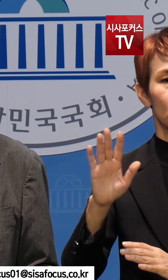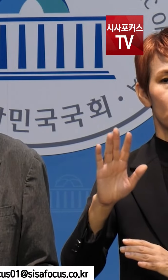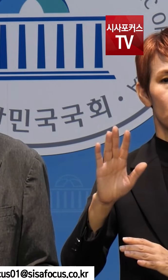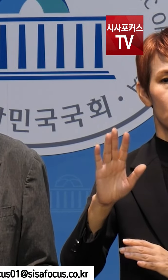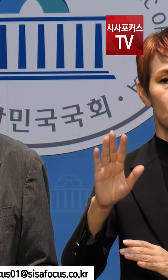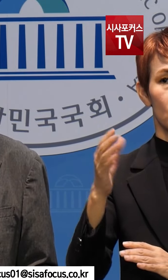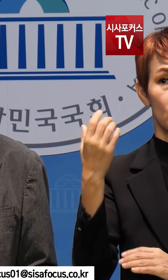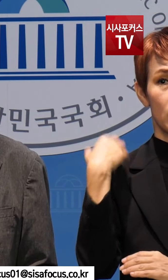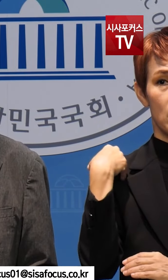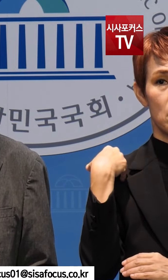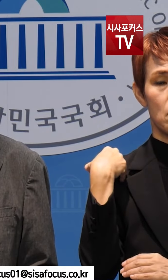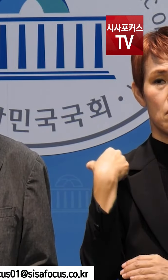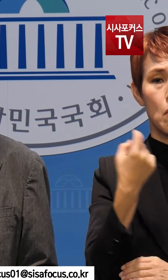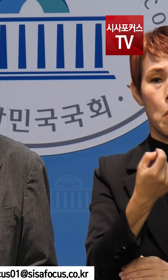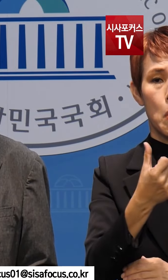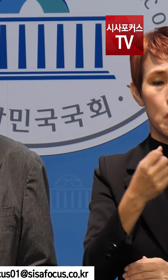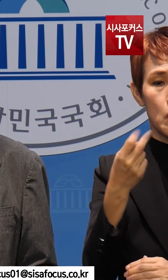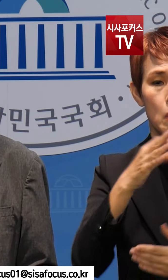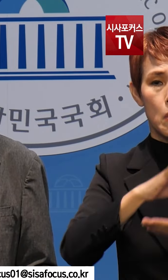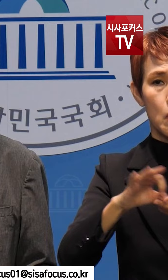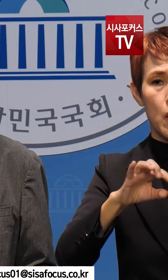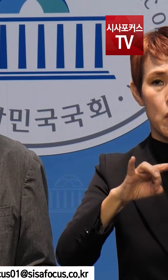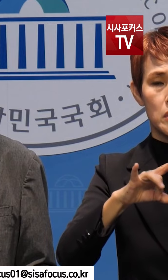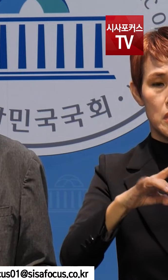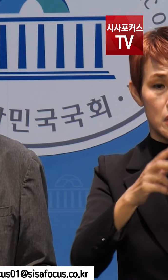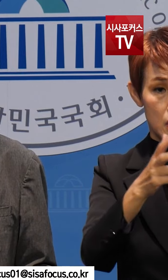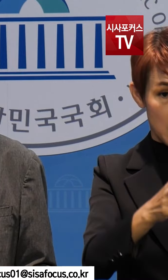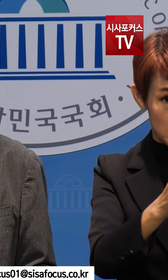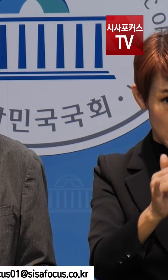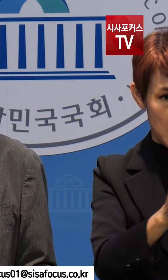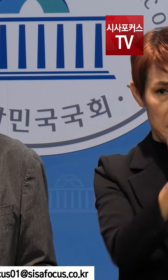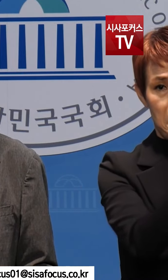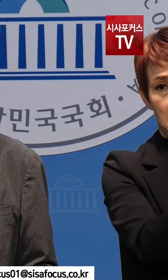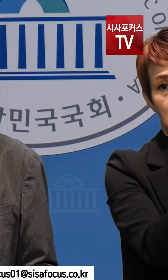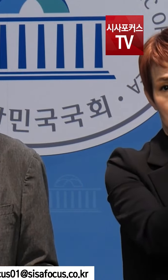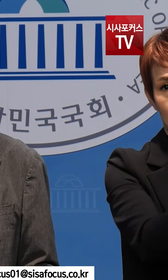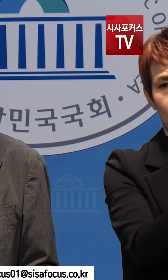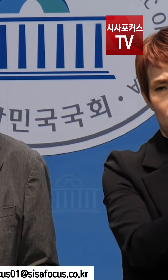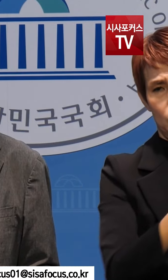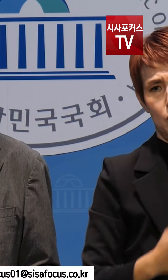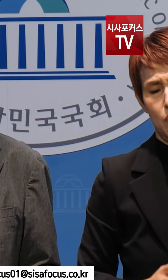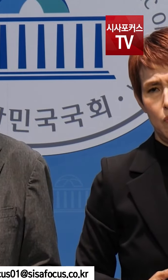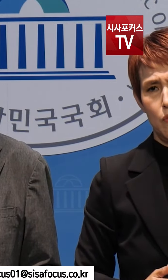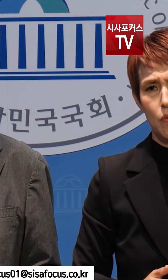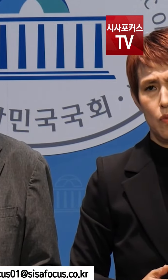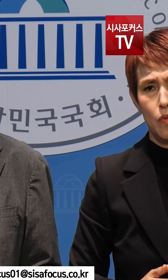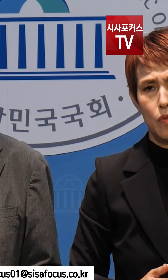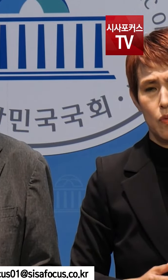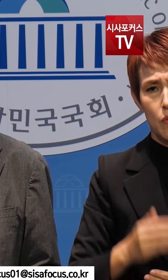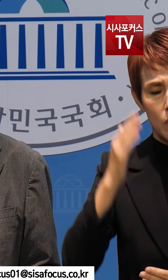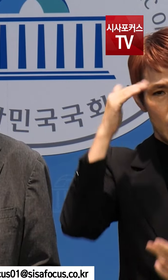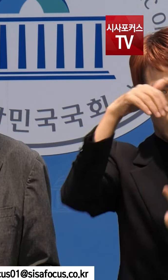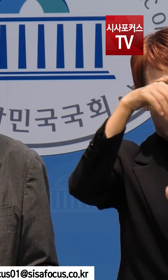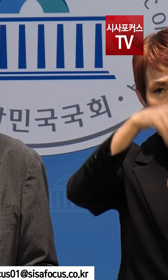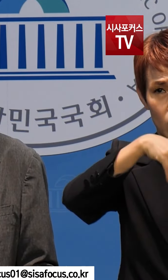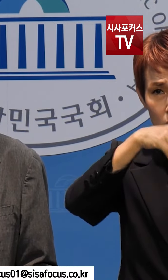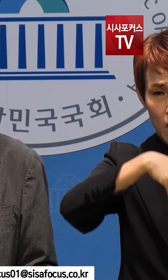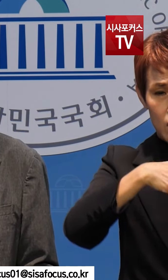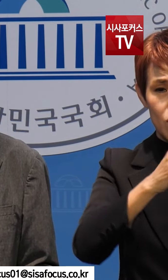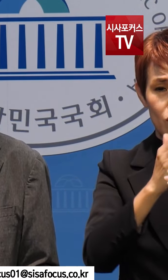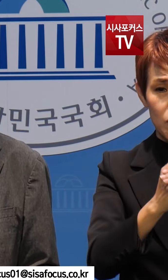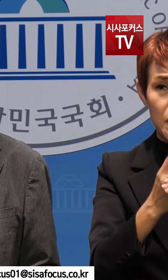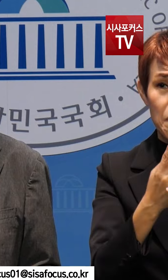부담을 소규모 재생에너지 사업자에게 전가하고 있습니다 역으로 기존 석탄 중심의